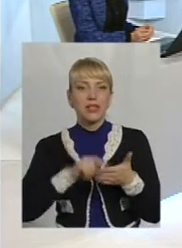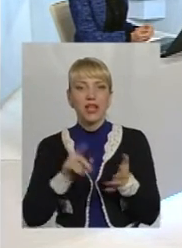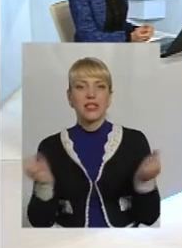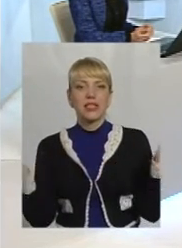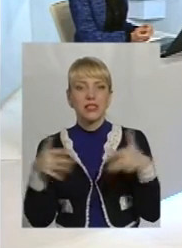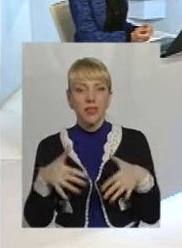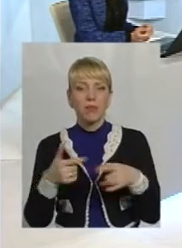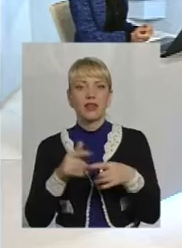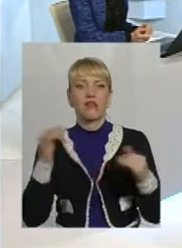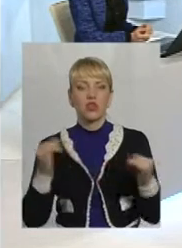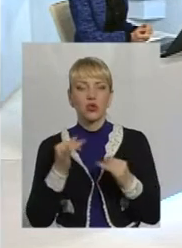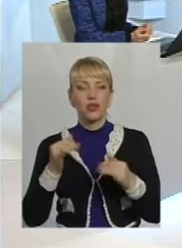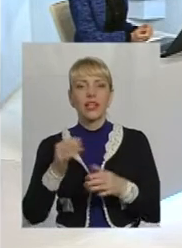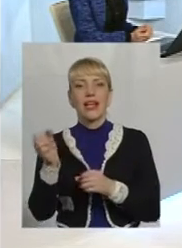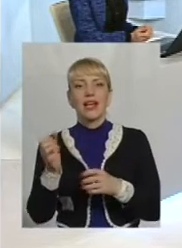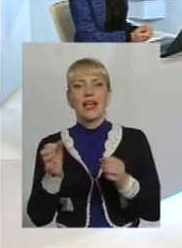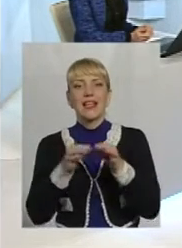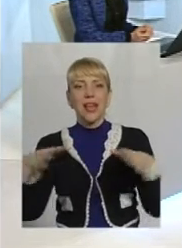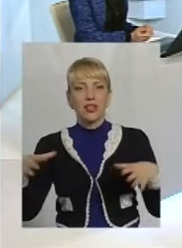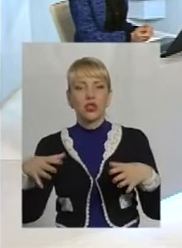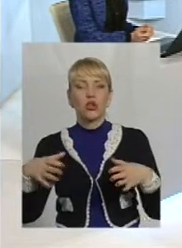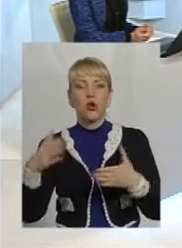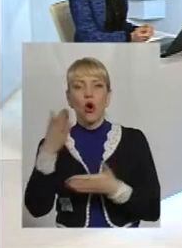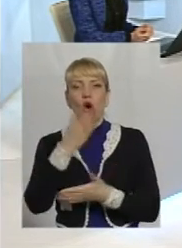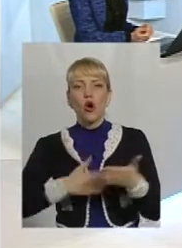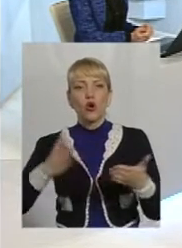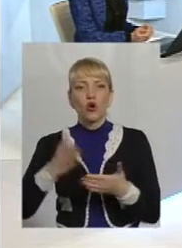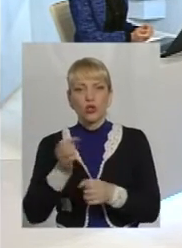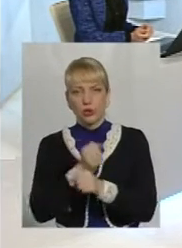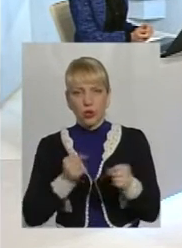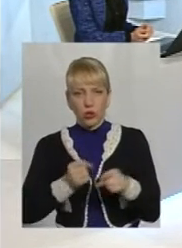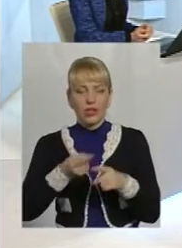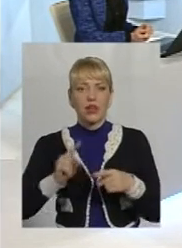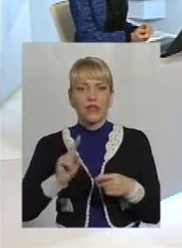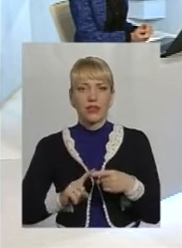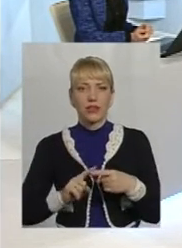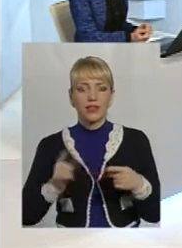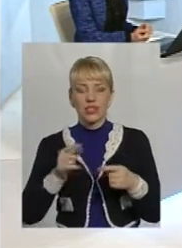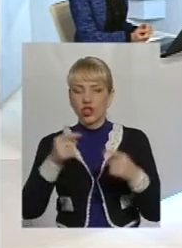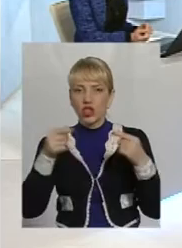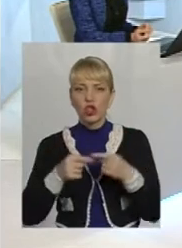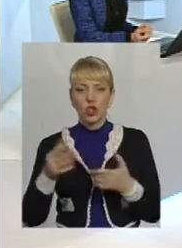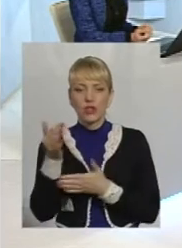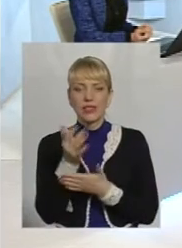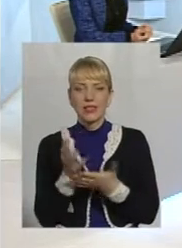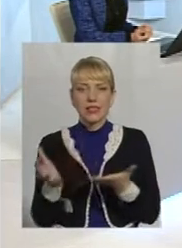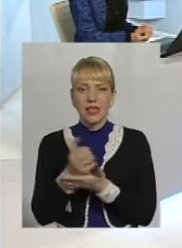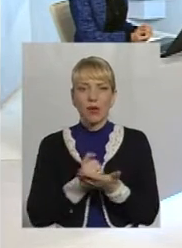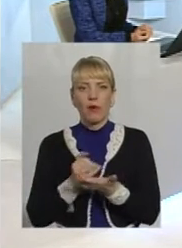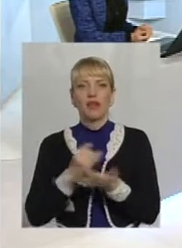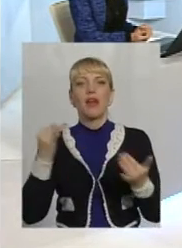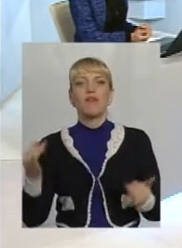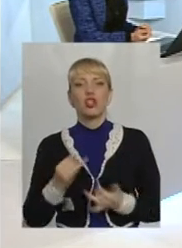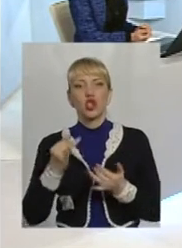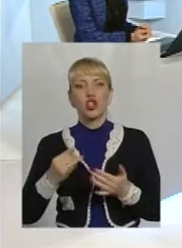ядерного роззброєння, і дуже чіткі відповіді, зібрані у цьому історичному дослідженні.